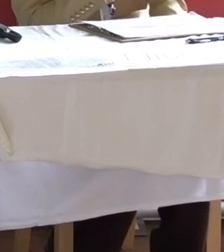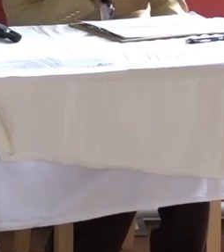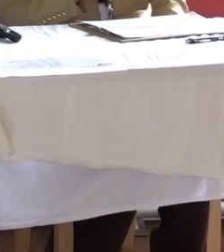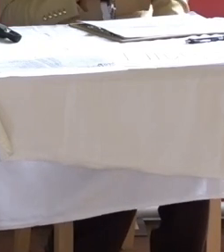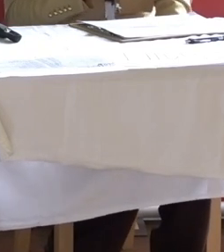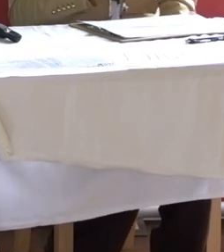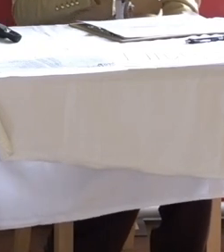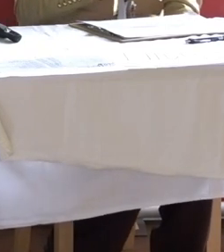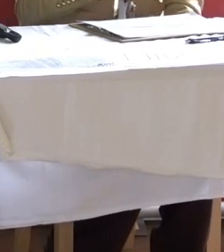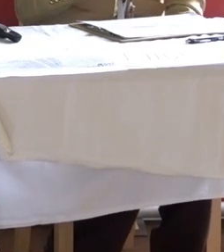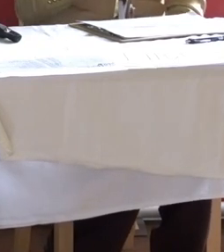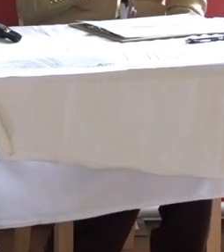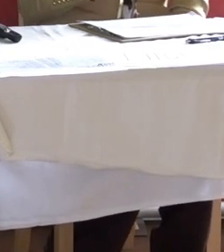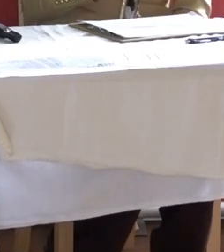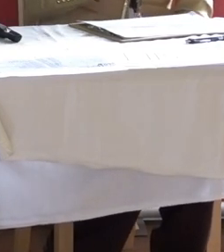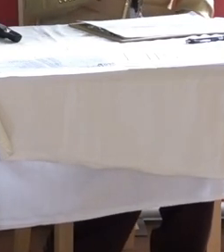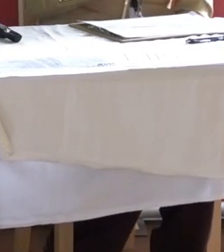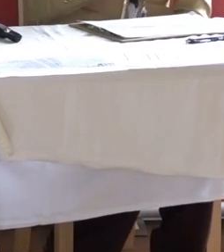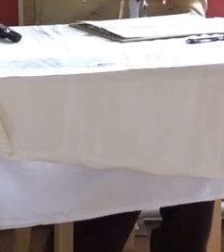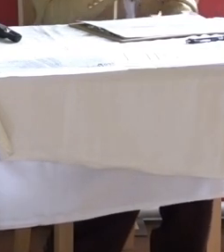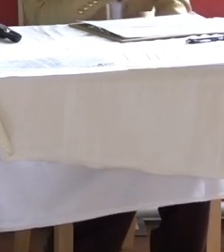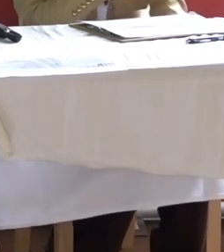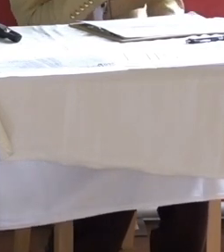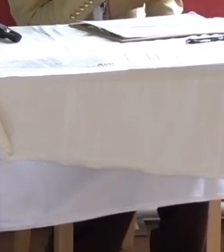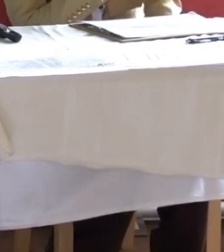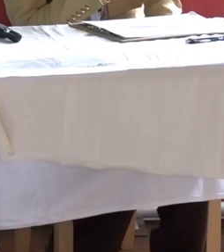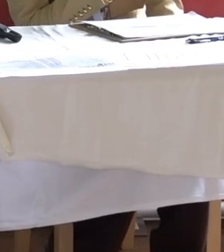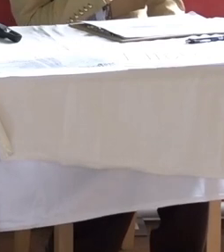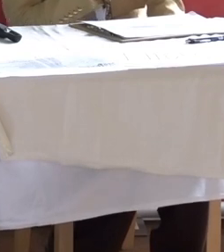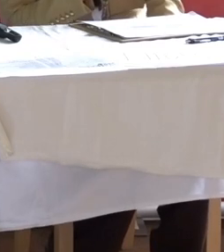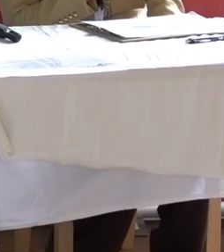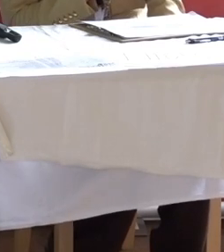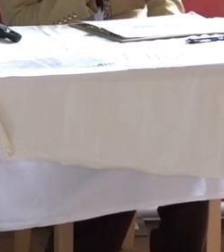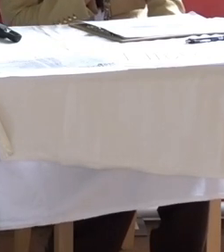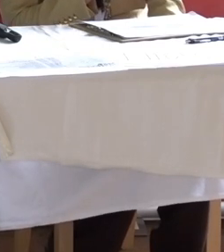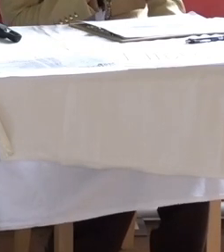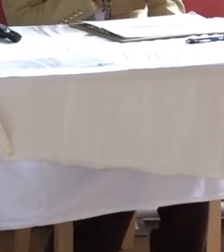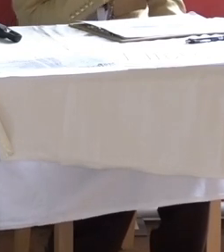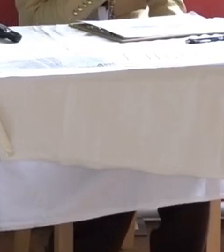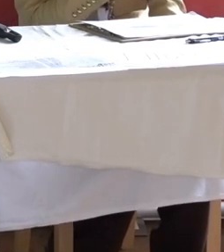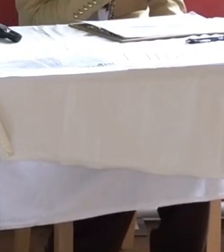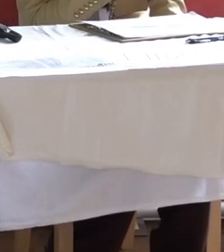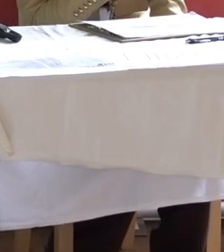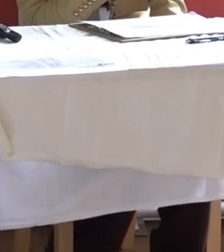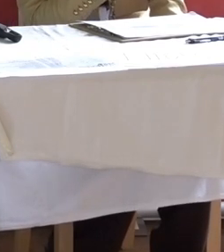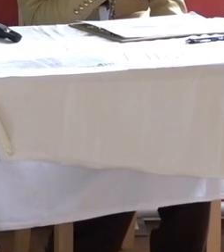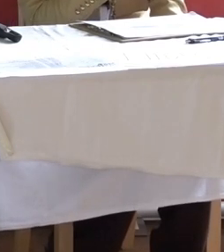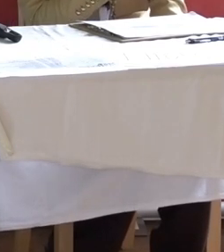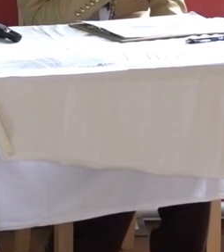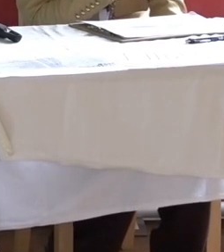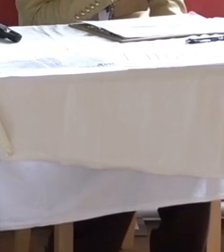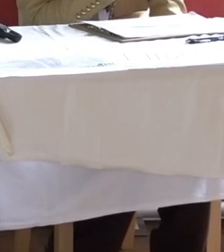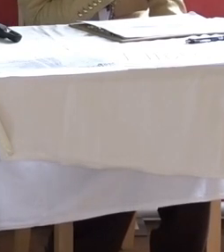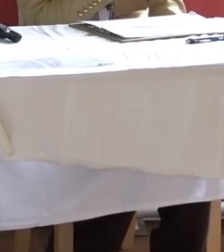trošku krkolomně. Vedle Dity sedí host z Brna, Radek Pavlíček, odborník na přístupnost z